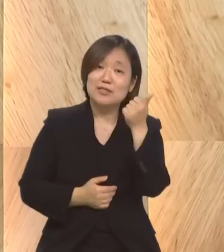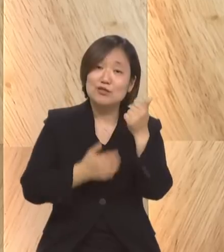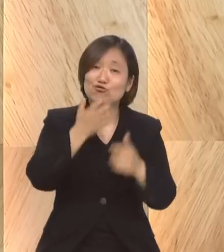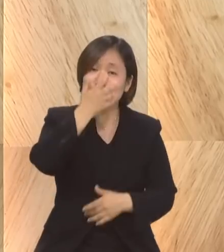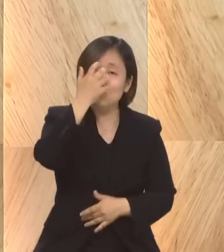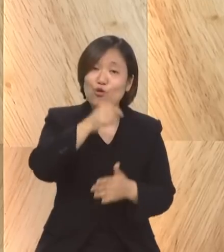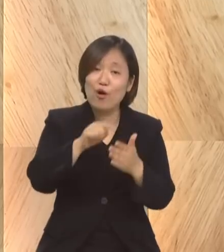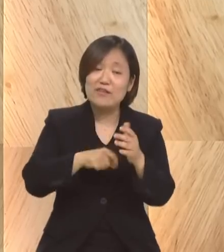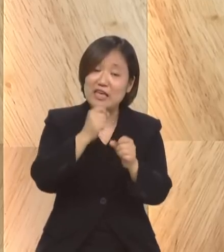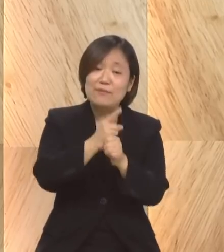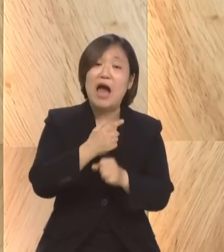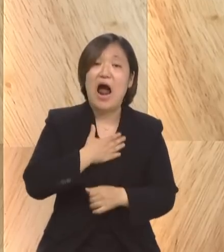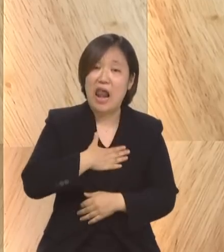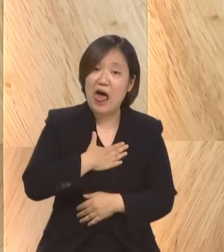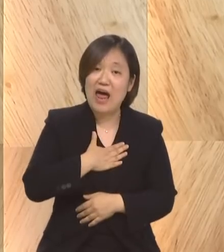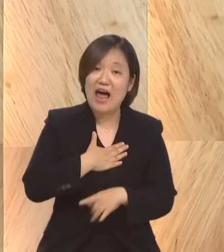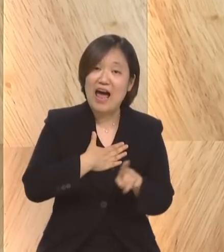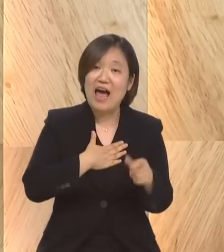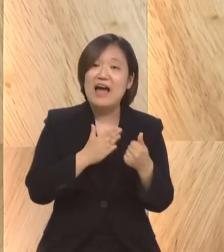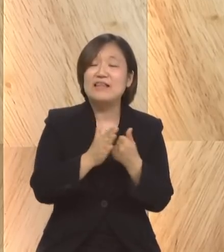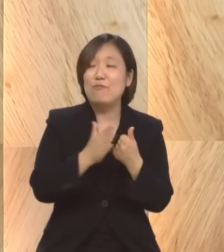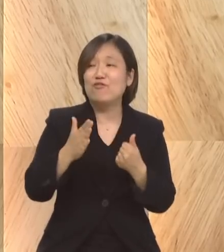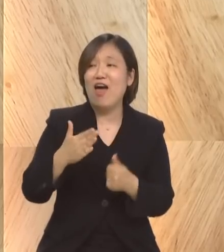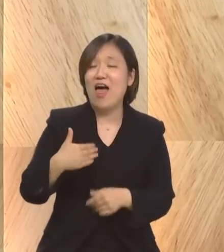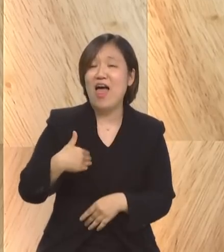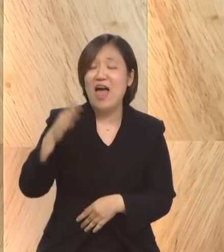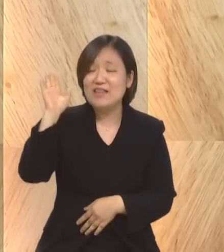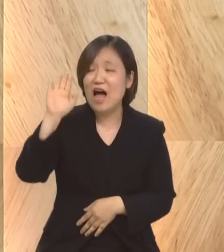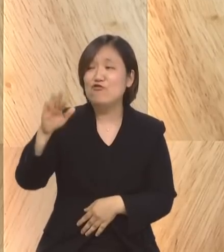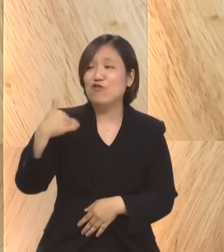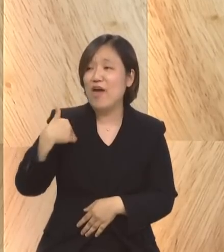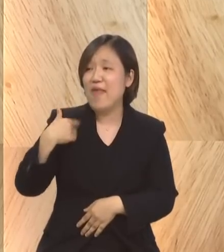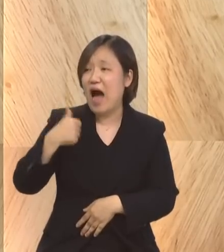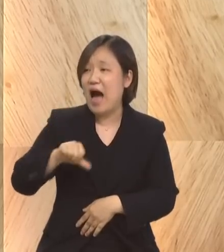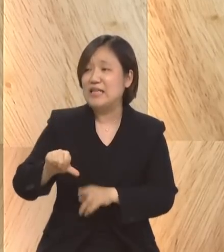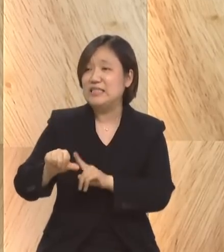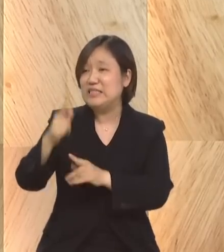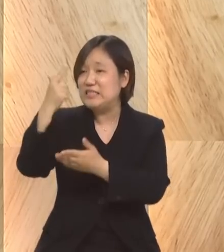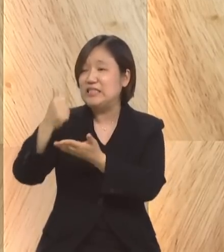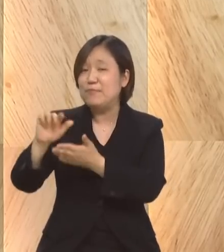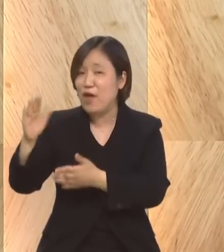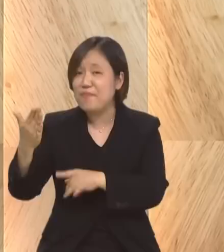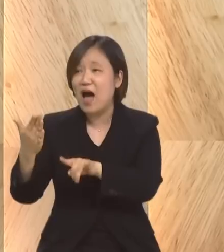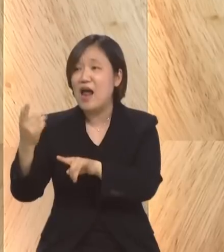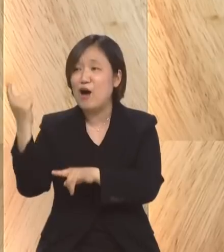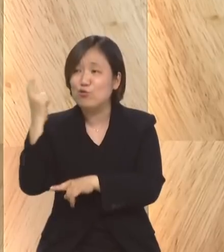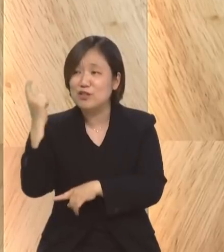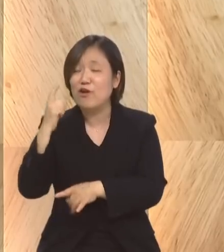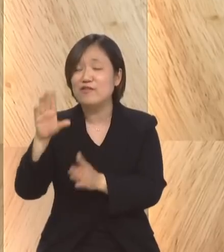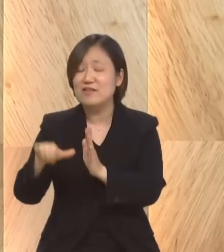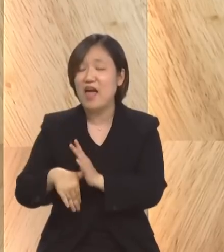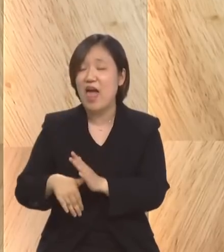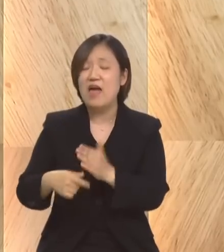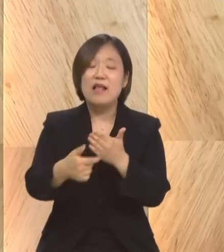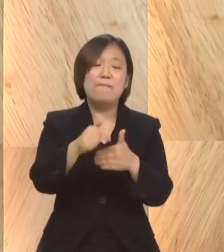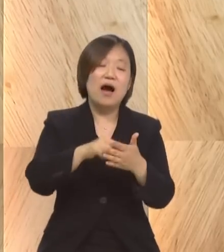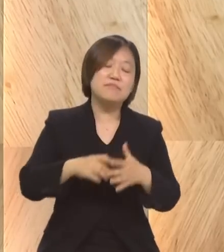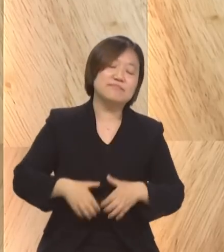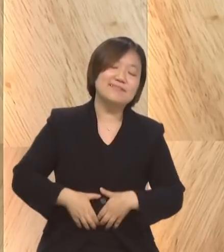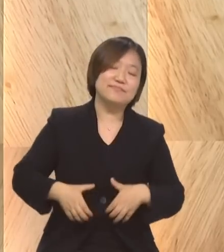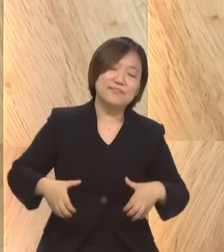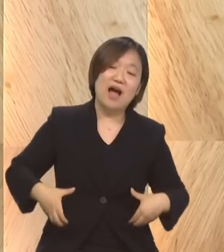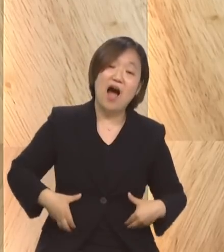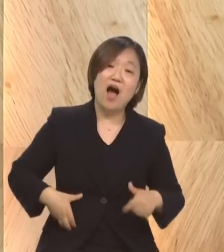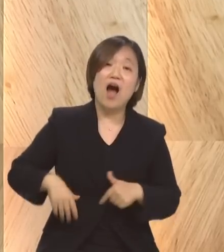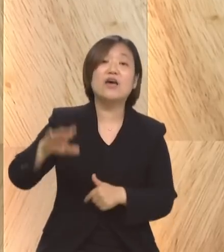마음을 이렇게 비워 놓고 이제 담담히 이제 마음을 비워놓고 아들이 이제 출가했다라는 이야기를 나중에